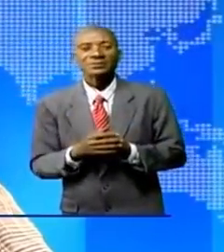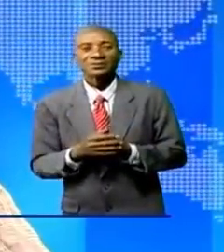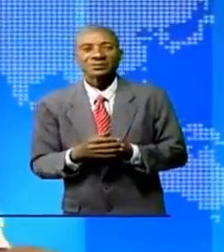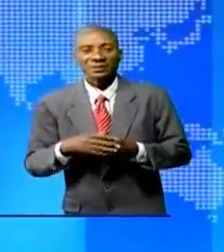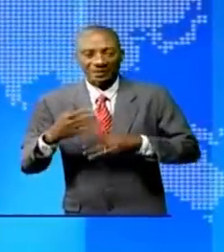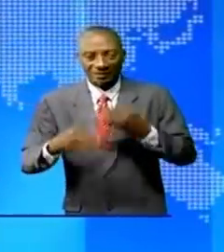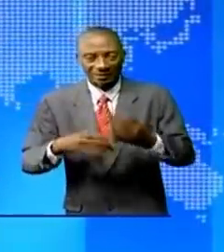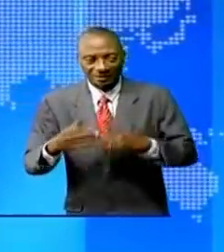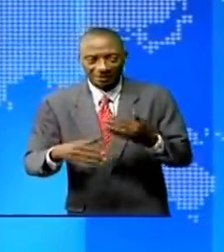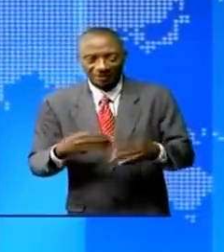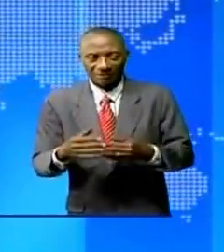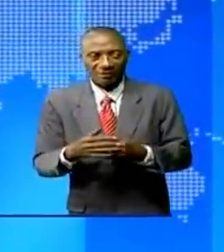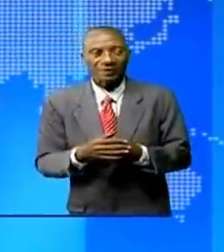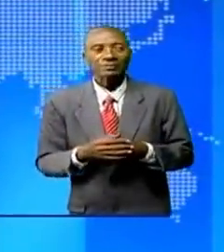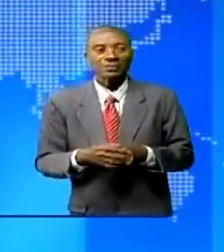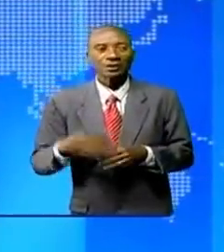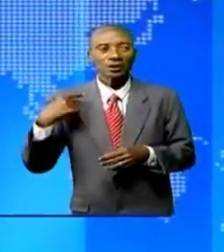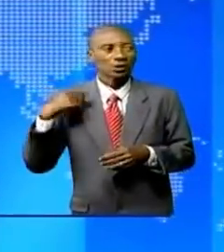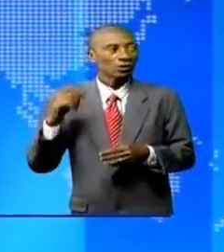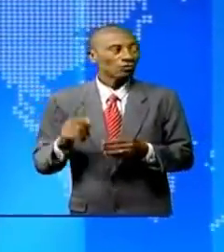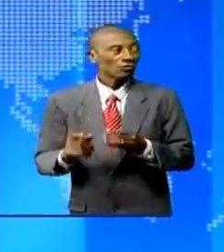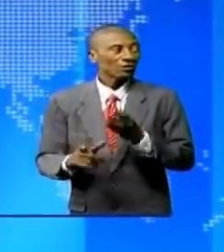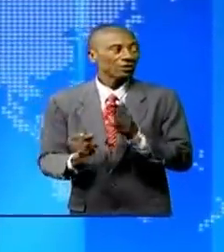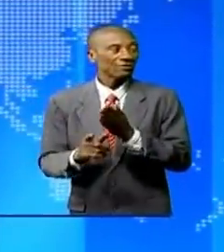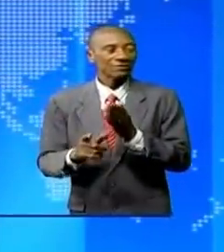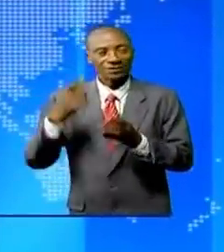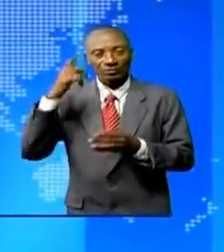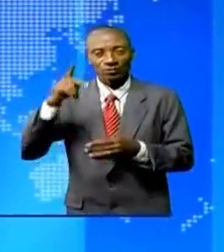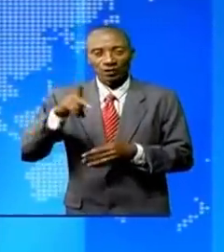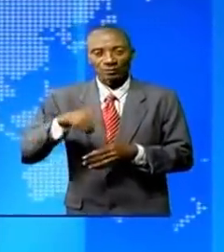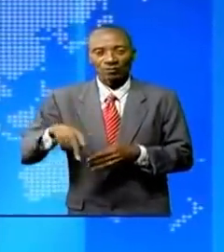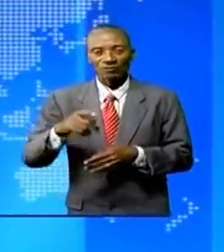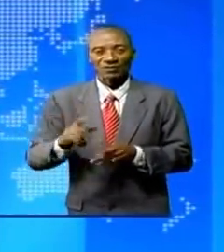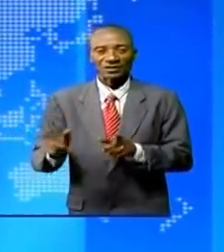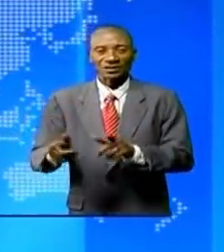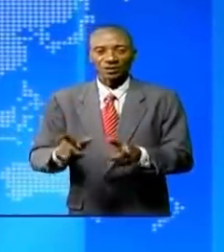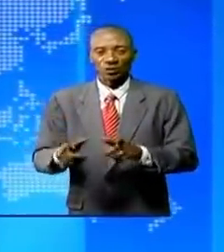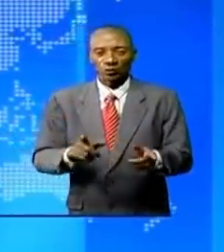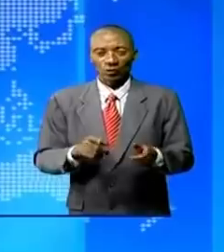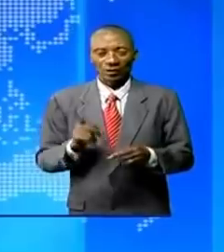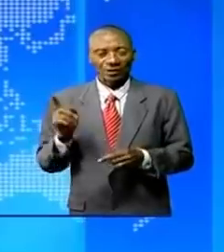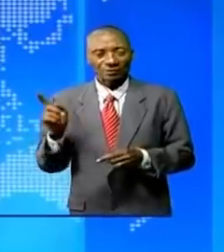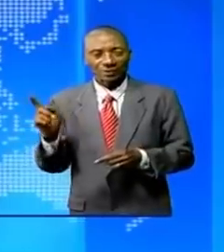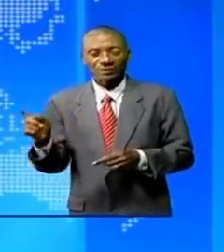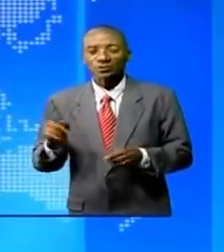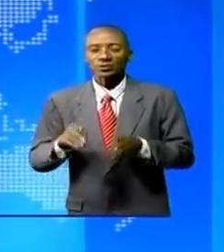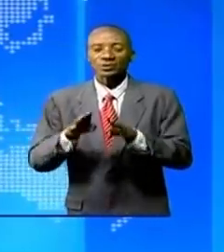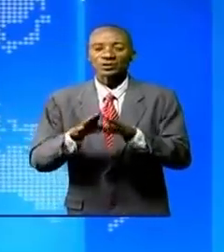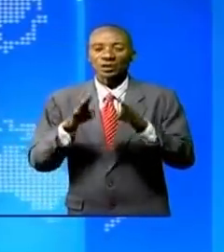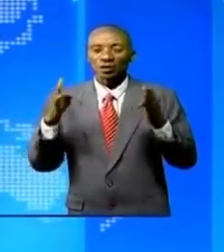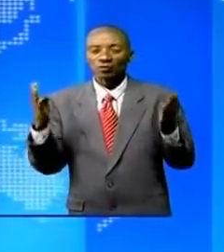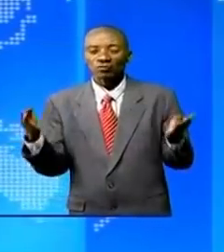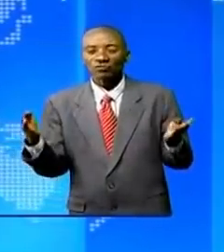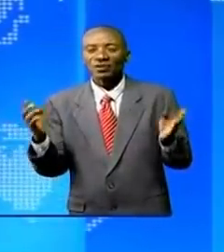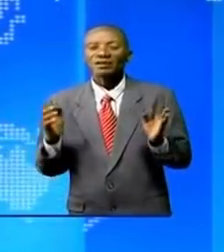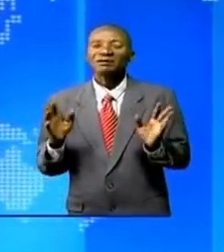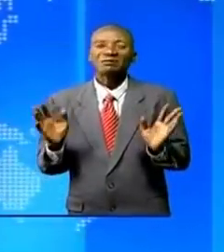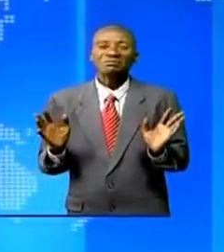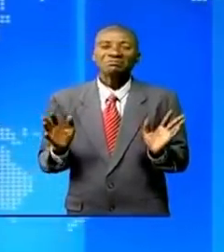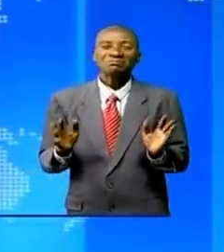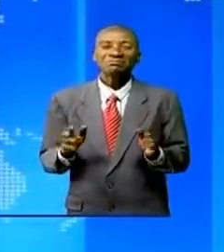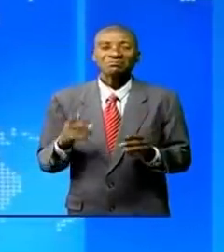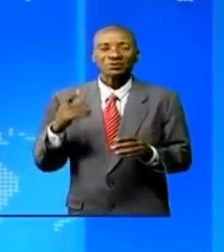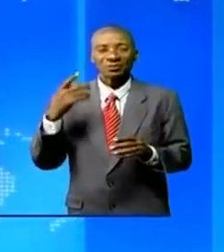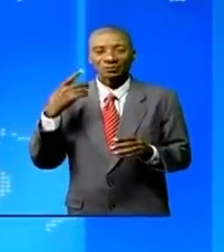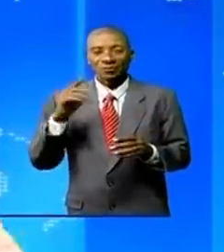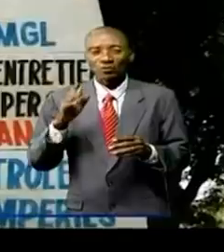achevés. C'est le gouverneur intérimaire de la province du Lualaba qui a procédé à l'inauguration de ces infrastructures